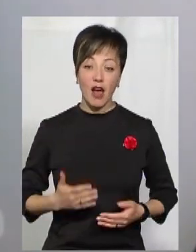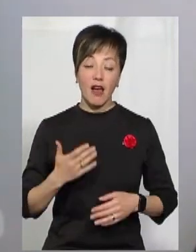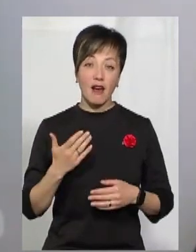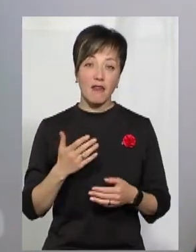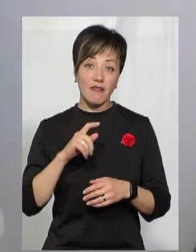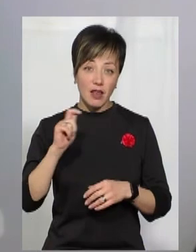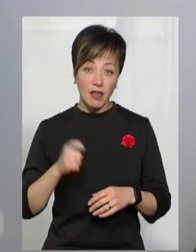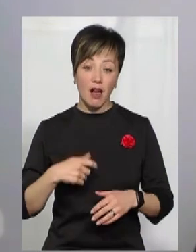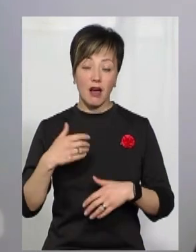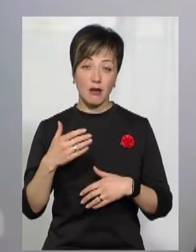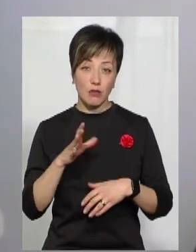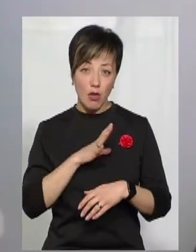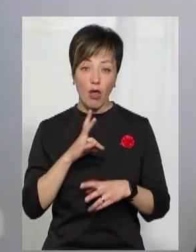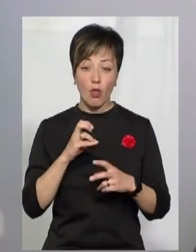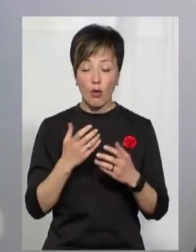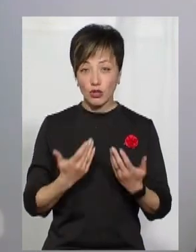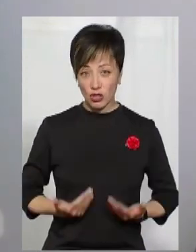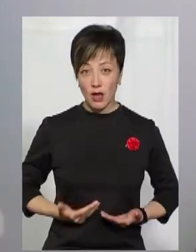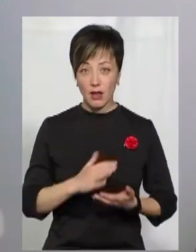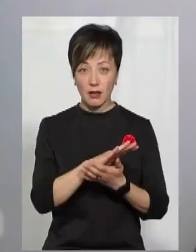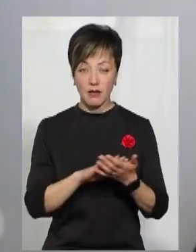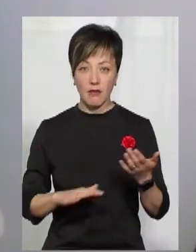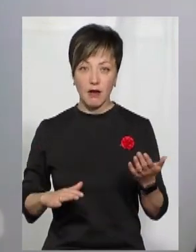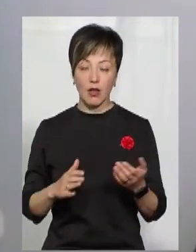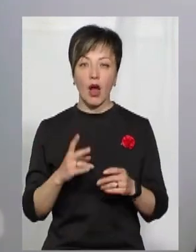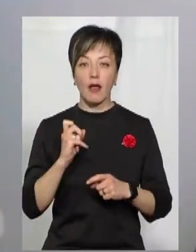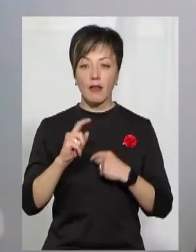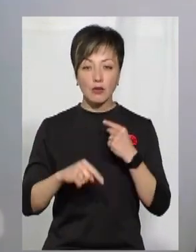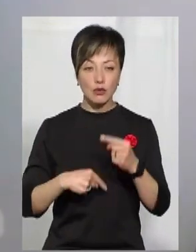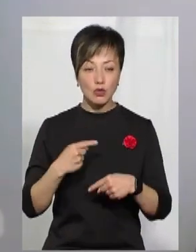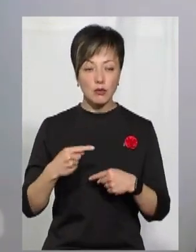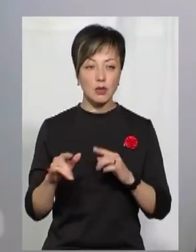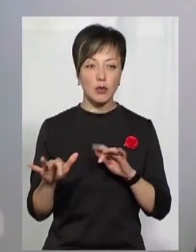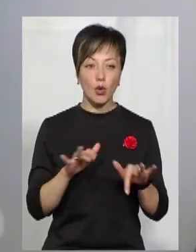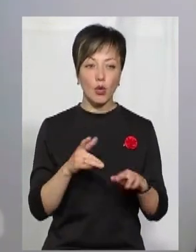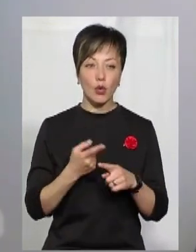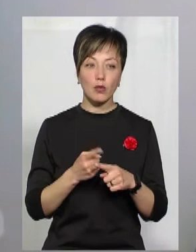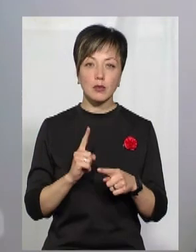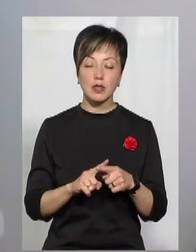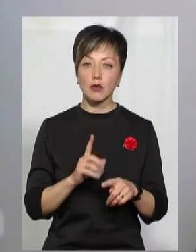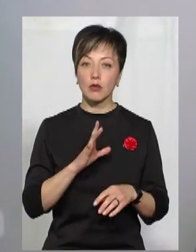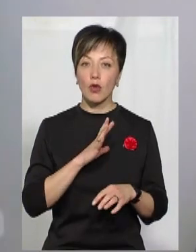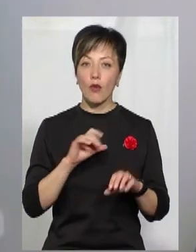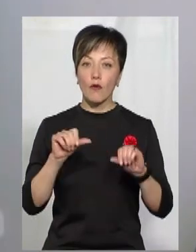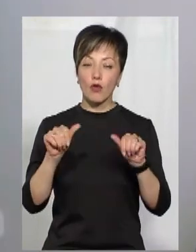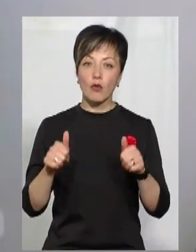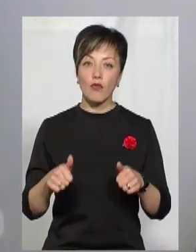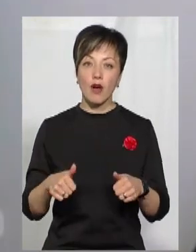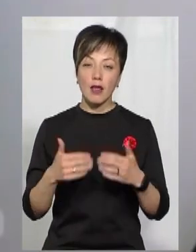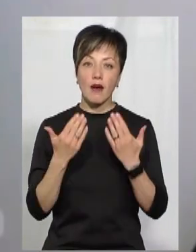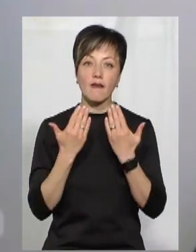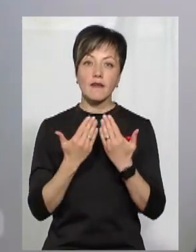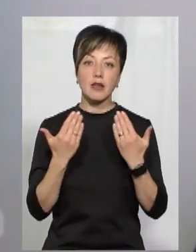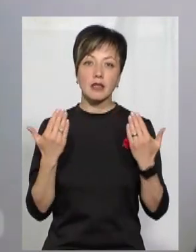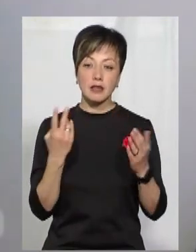життя тривало, різні були життєві ситуації. Ось. Наступним кроком це було формування виставки